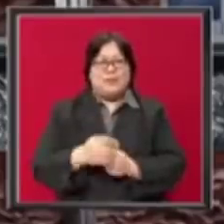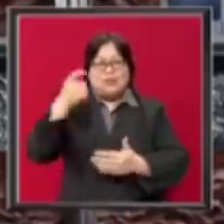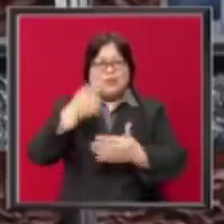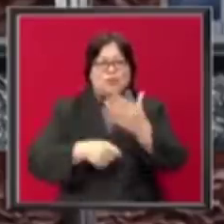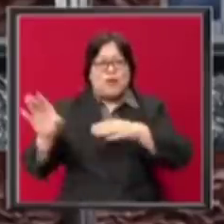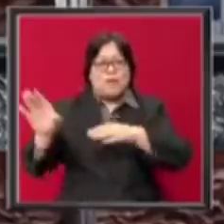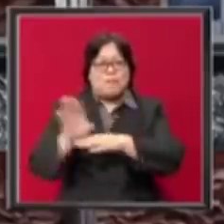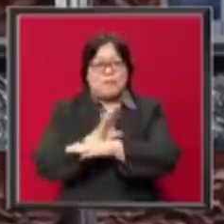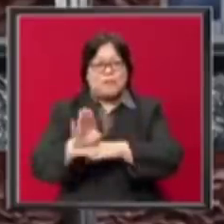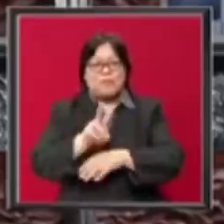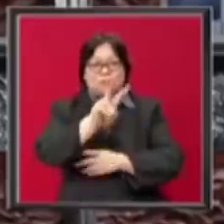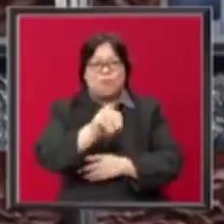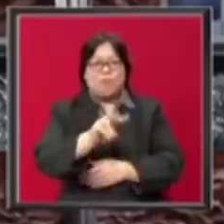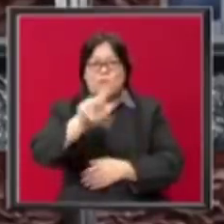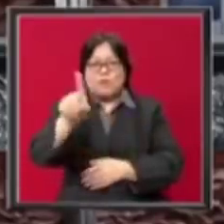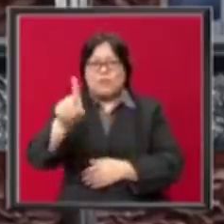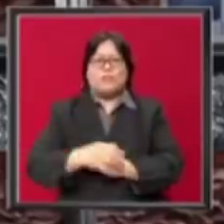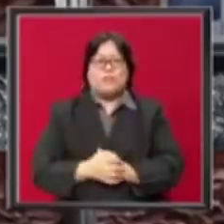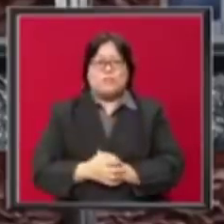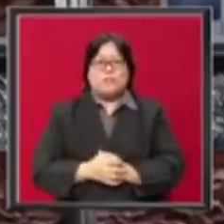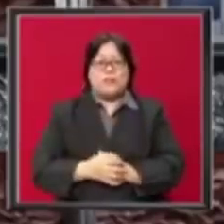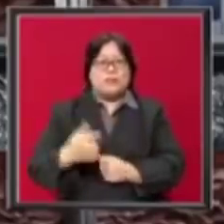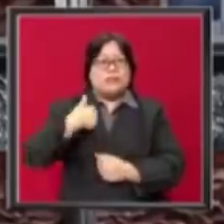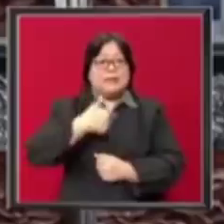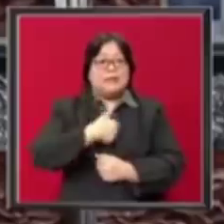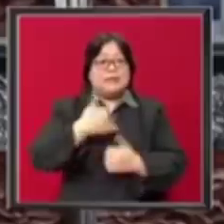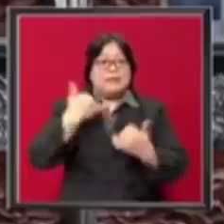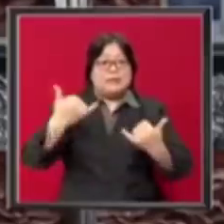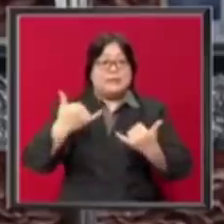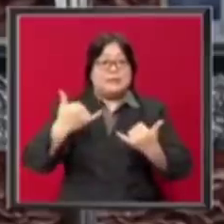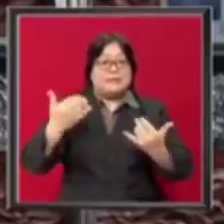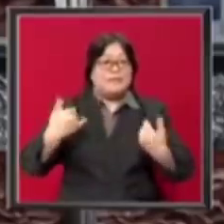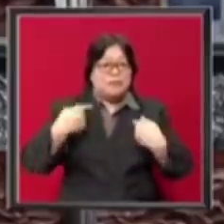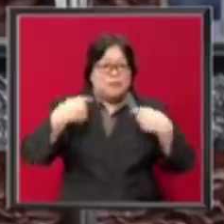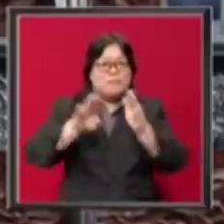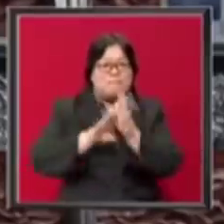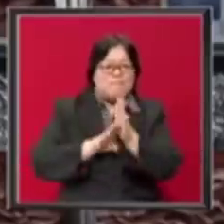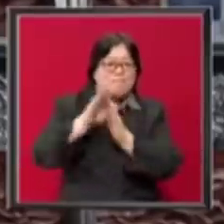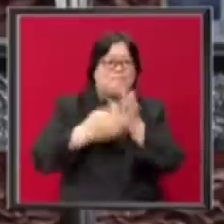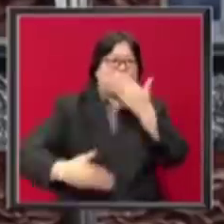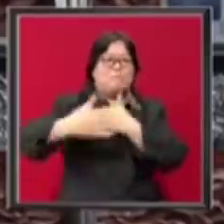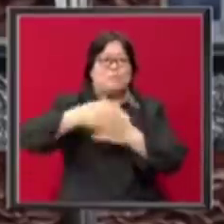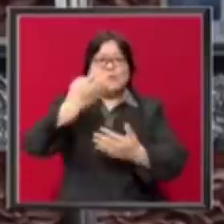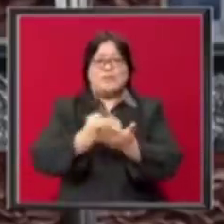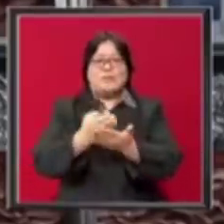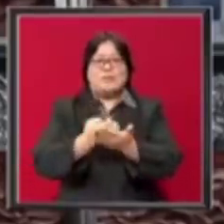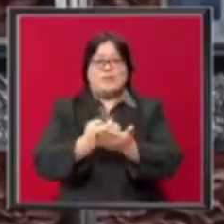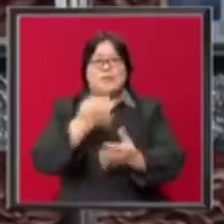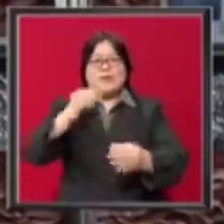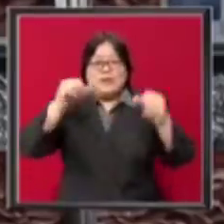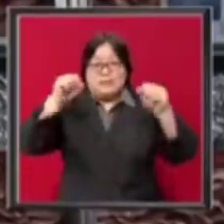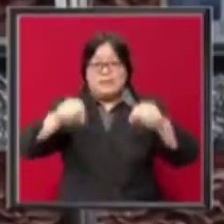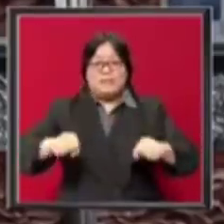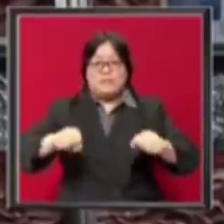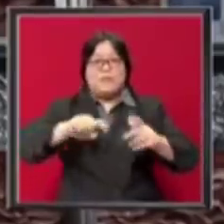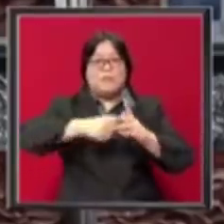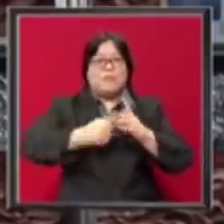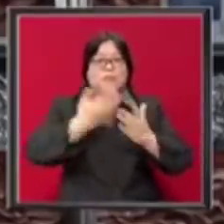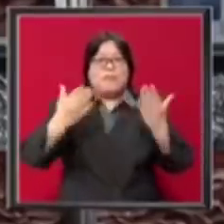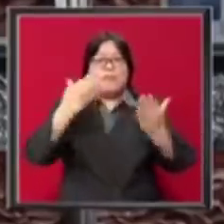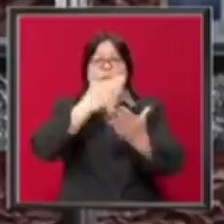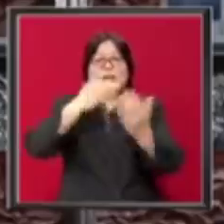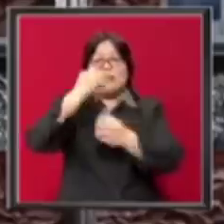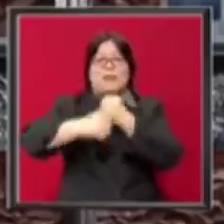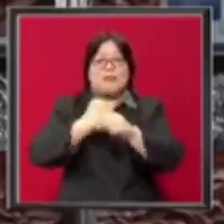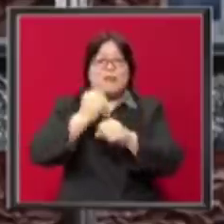cukai korporat 2021 yang kita tengah mengangkat ekonomi ini. Mungkin kalau boleh mula pertengahan tahun